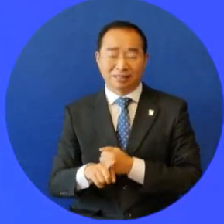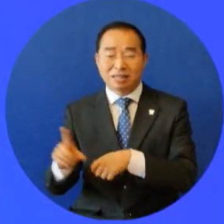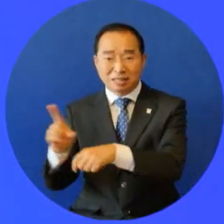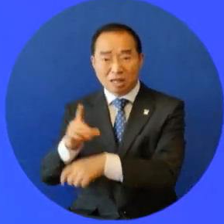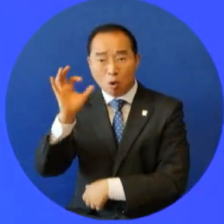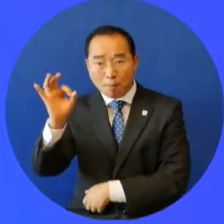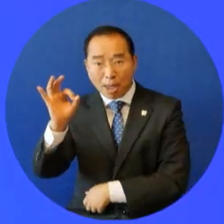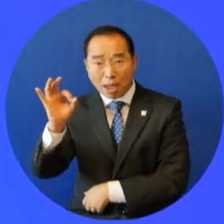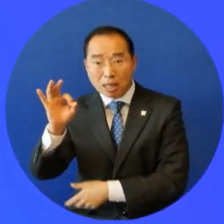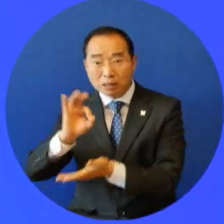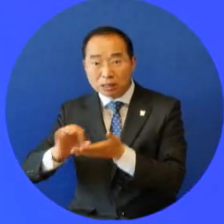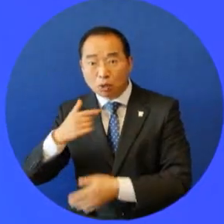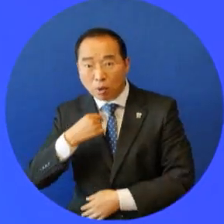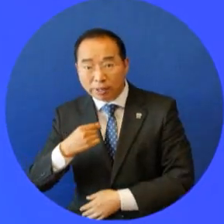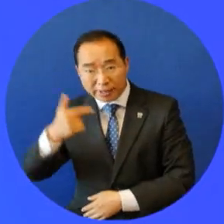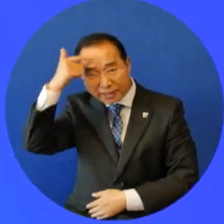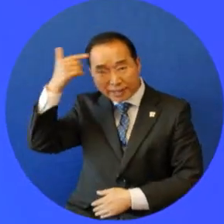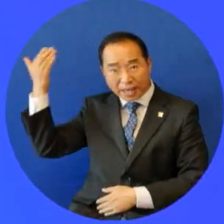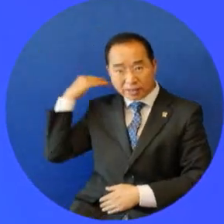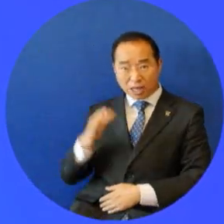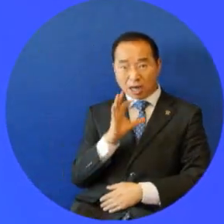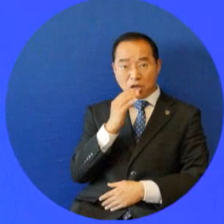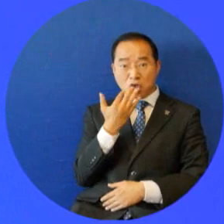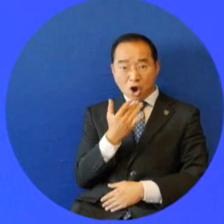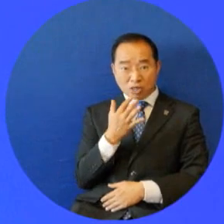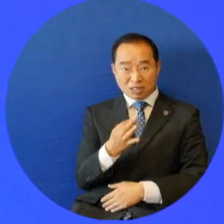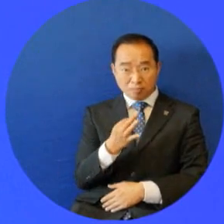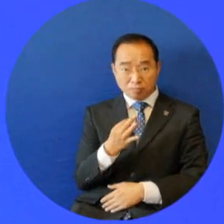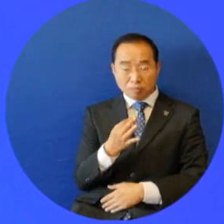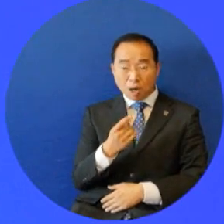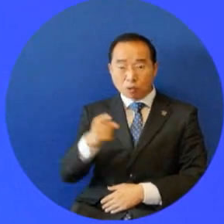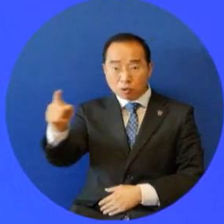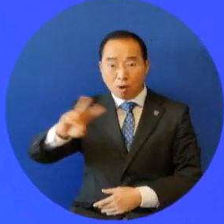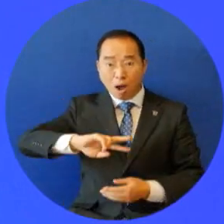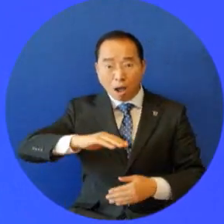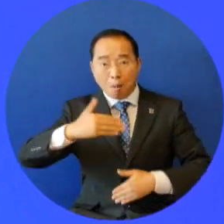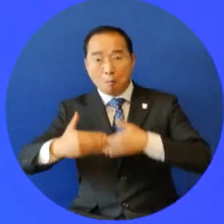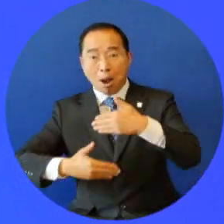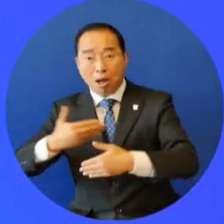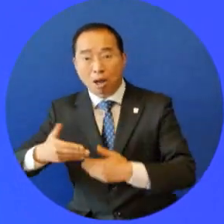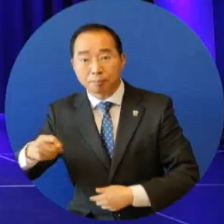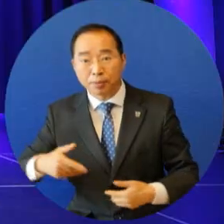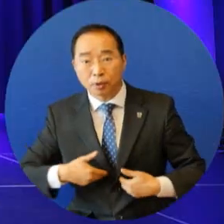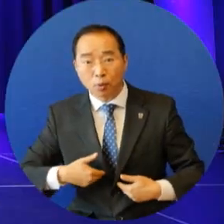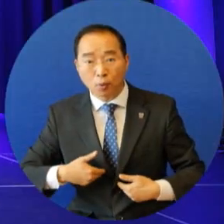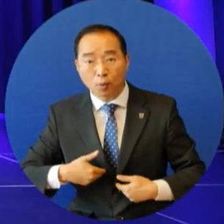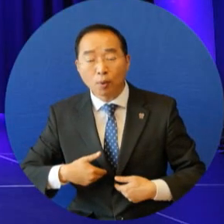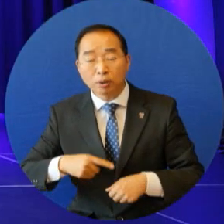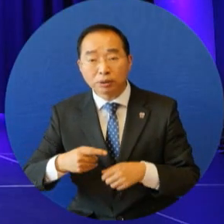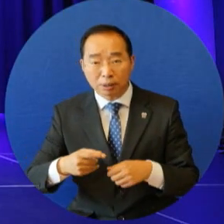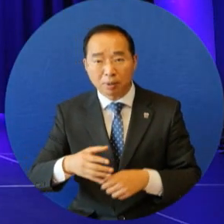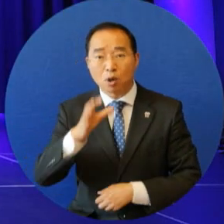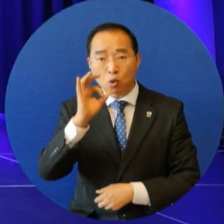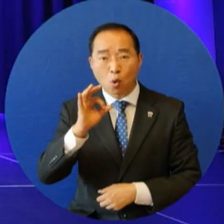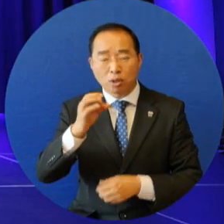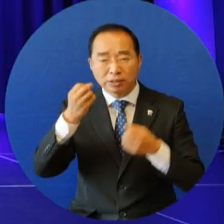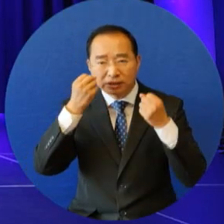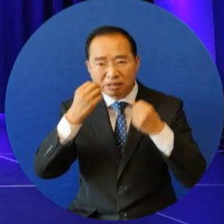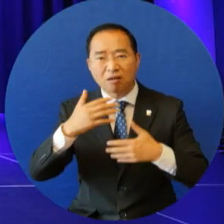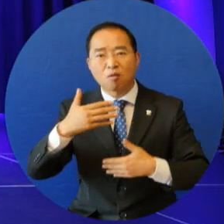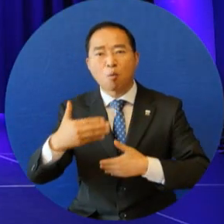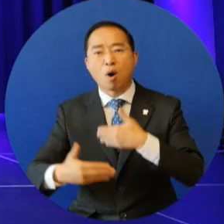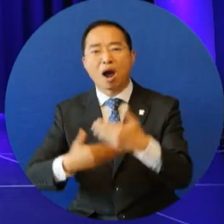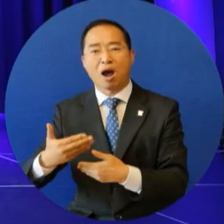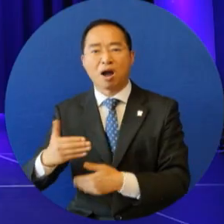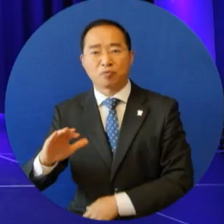화폐가 나오면 그걸 쓰기 위해서는 국권을 가지고 그거를 이제 바꿔야 되는 거거든요. 이제 그러다 보면 이게 자연스럽게 화폐